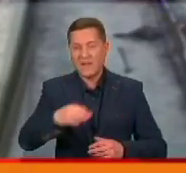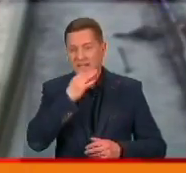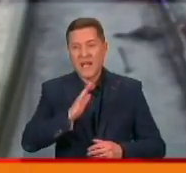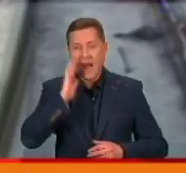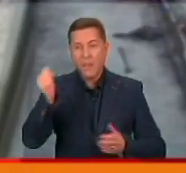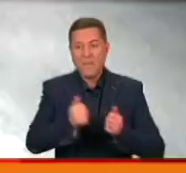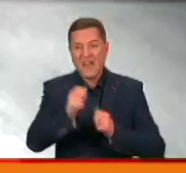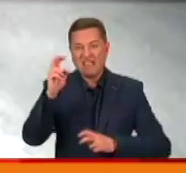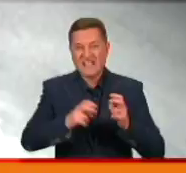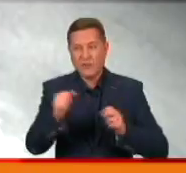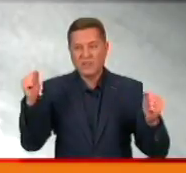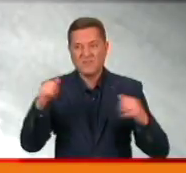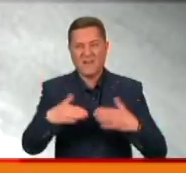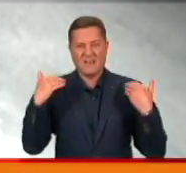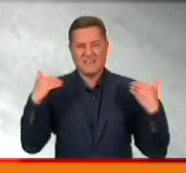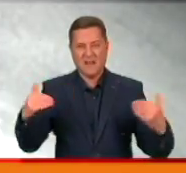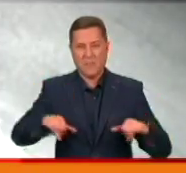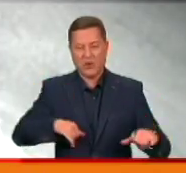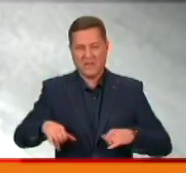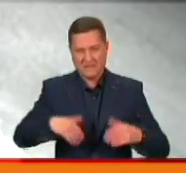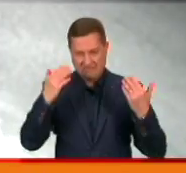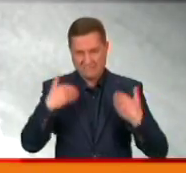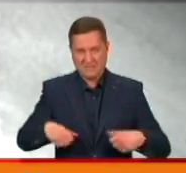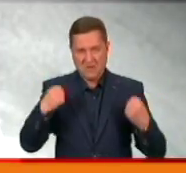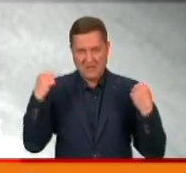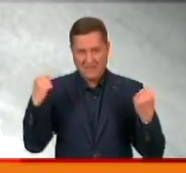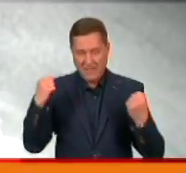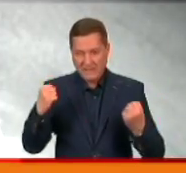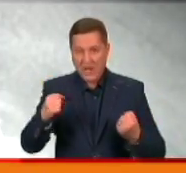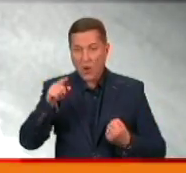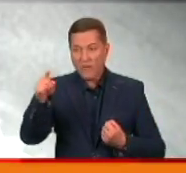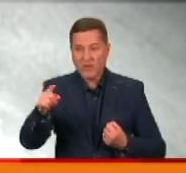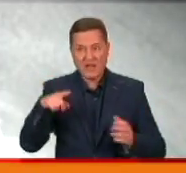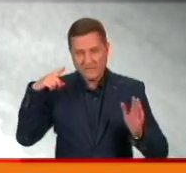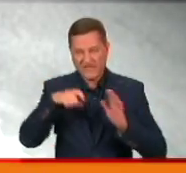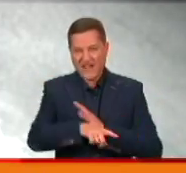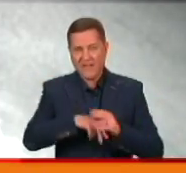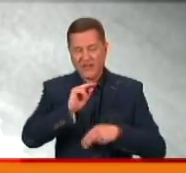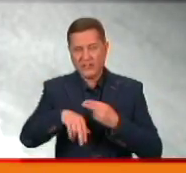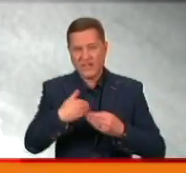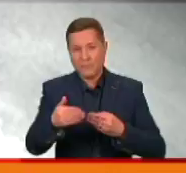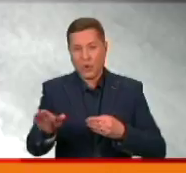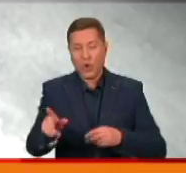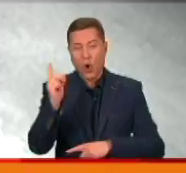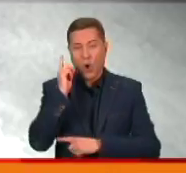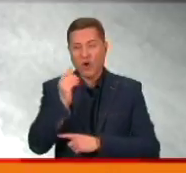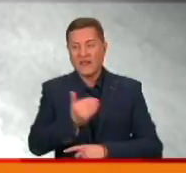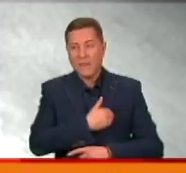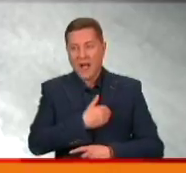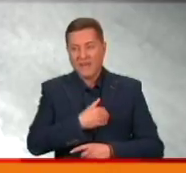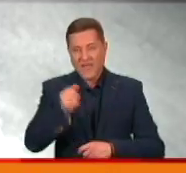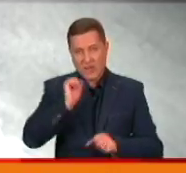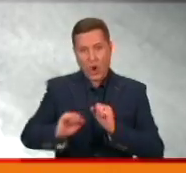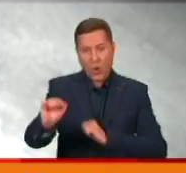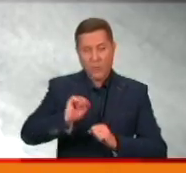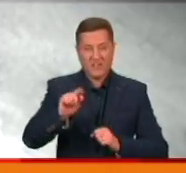дитячого харчування збираються молодики зі спортивними статурами. За мить вони вже вдираються через прохідну. Охоронець намагається чинити